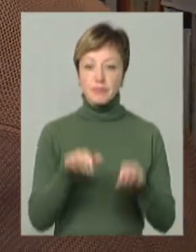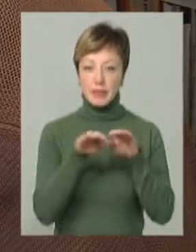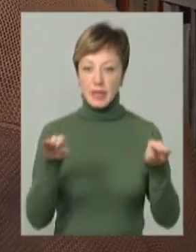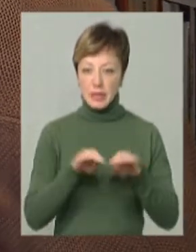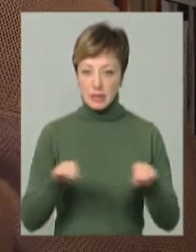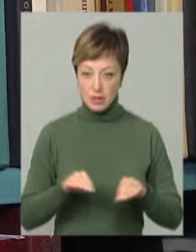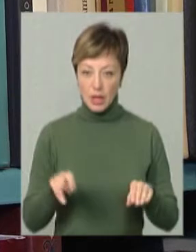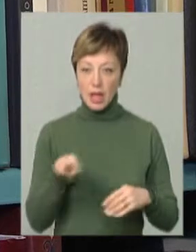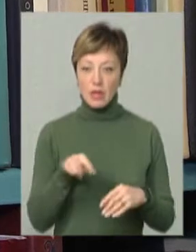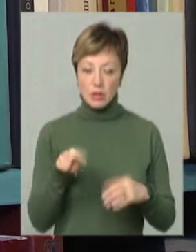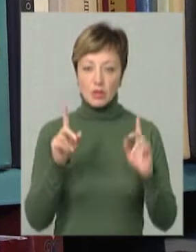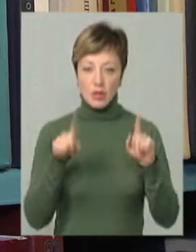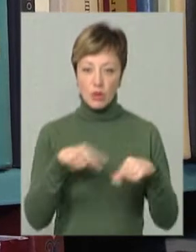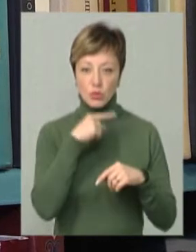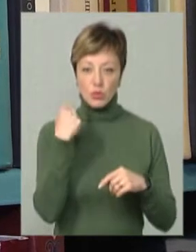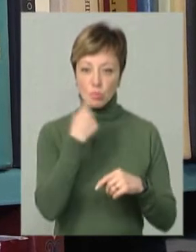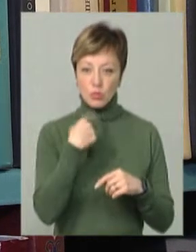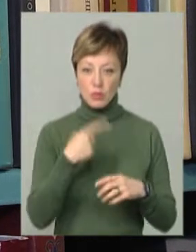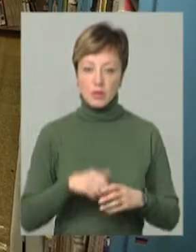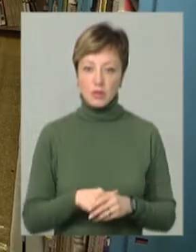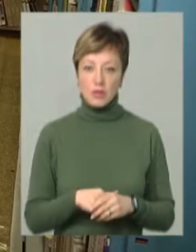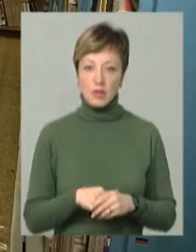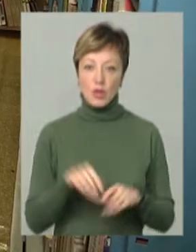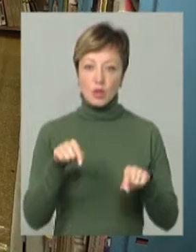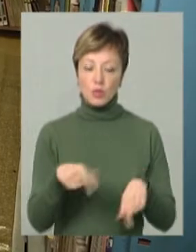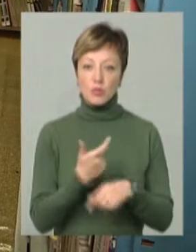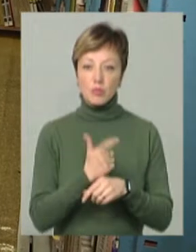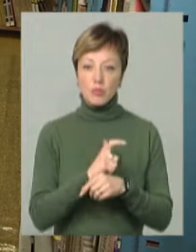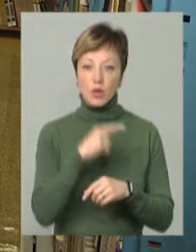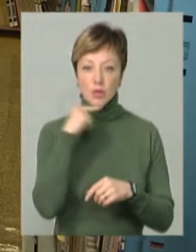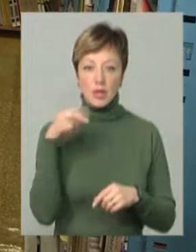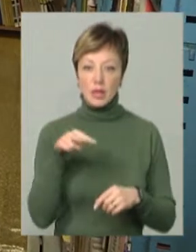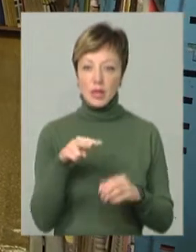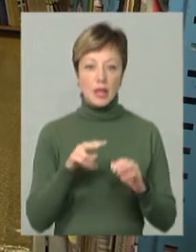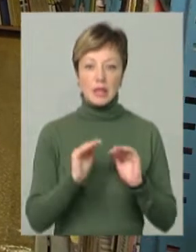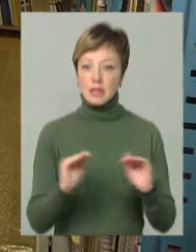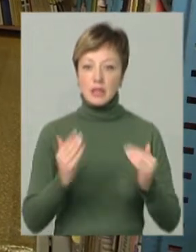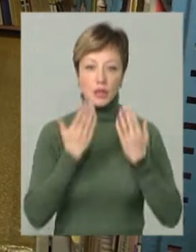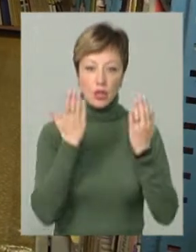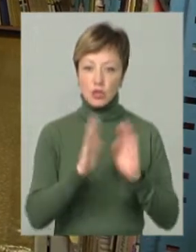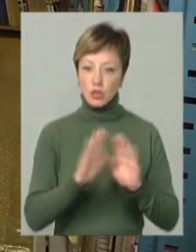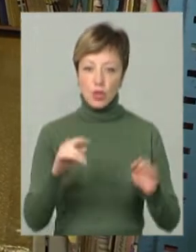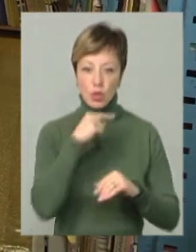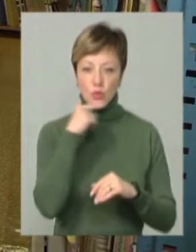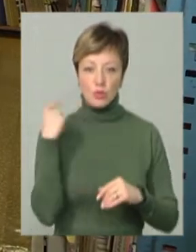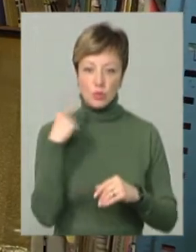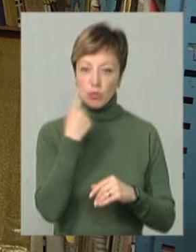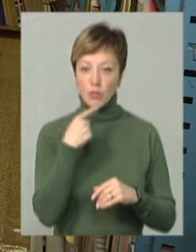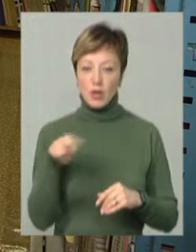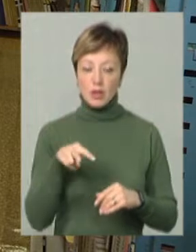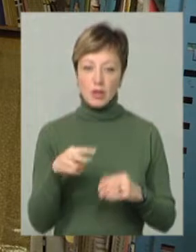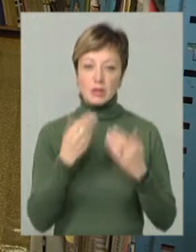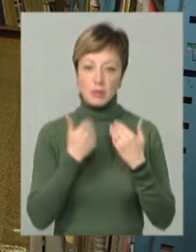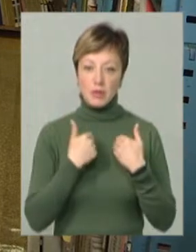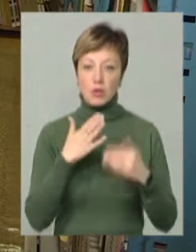стелажах у книгосховищі література також російською мовою. Ну, переважно російська література, діти зараз не читають російськомовну літературу,